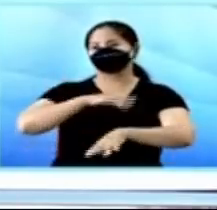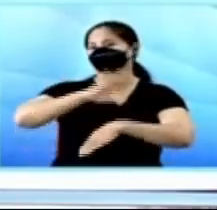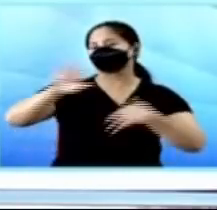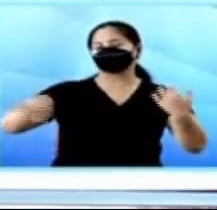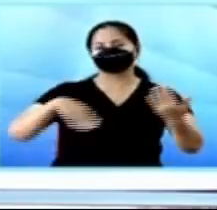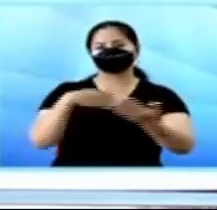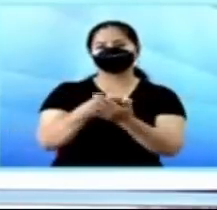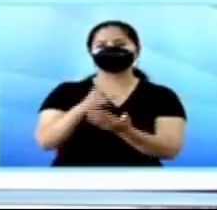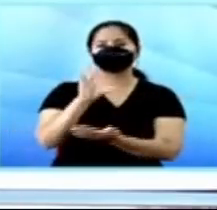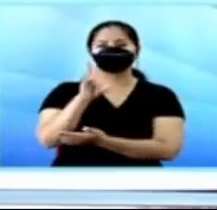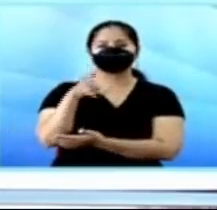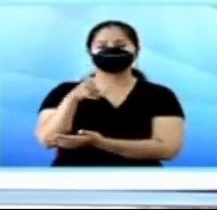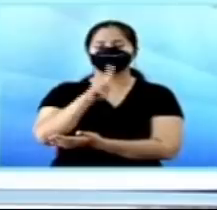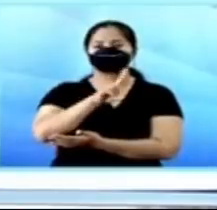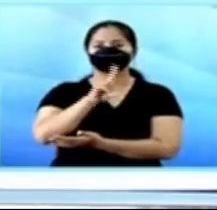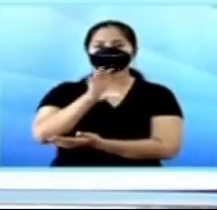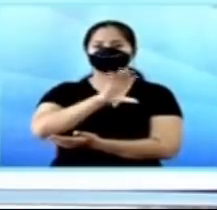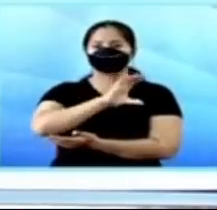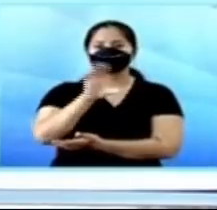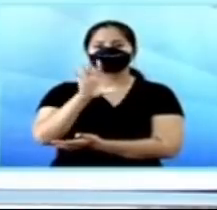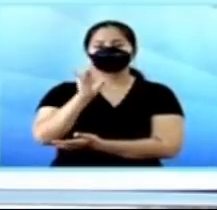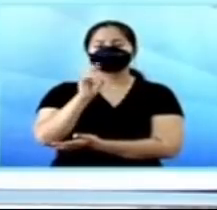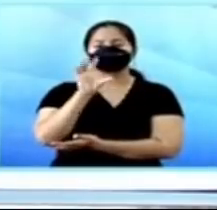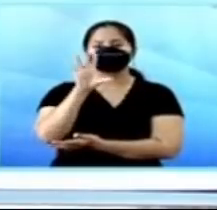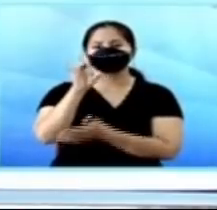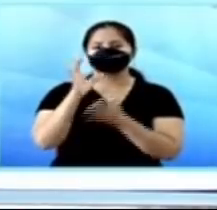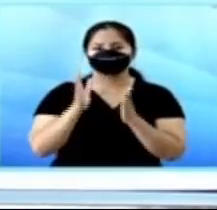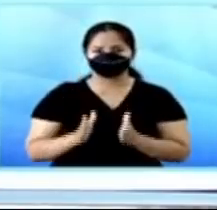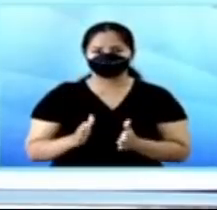ด 7,188 คน